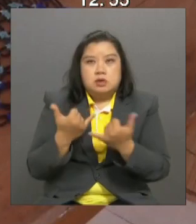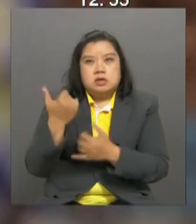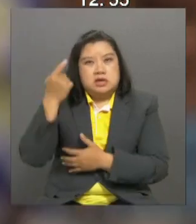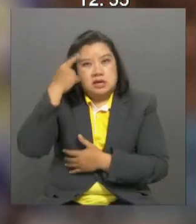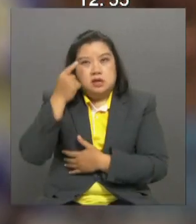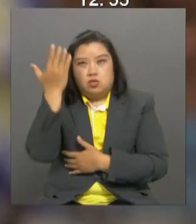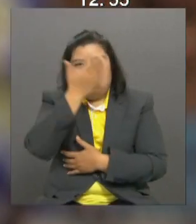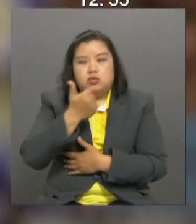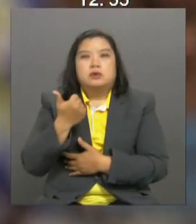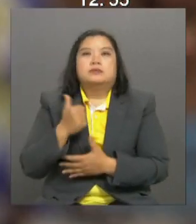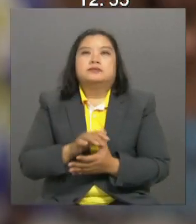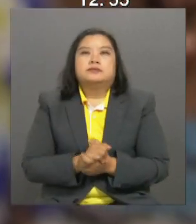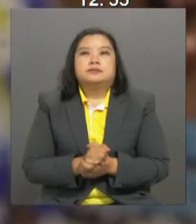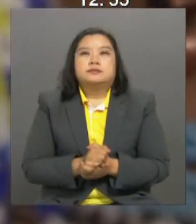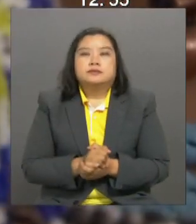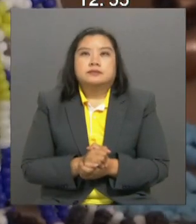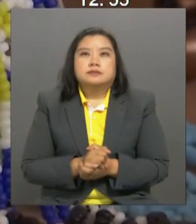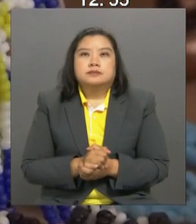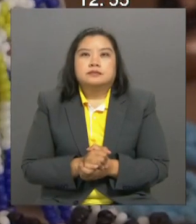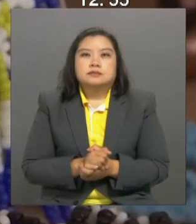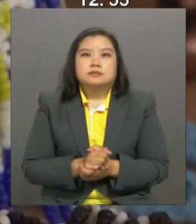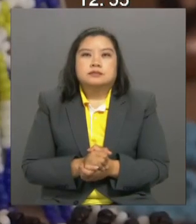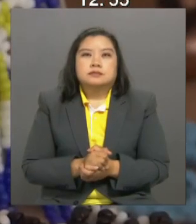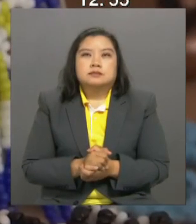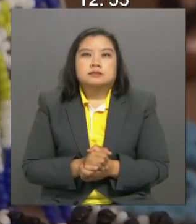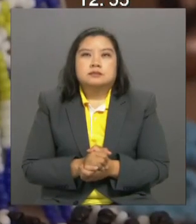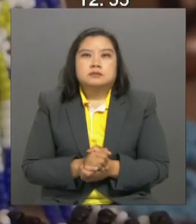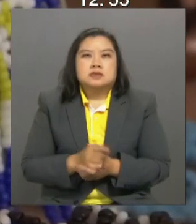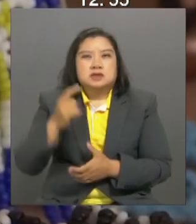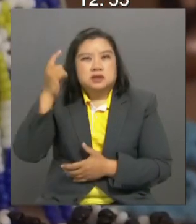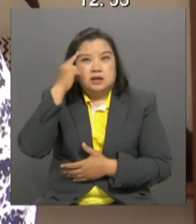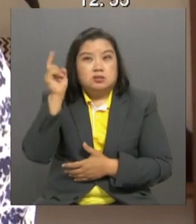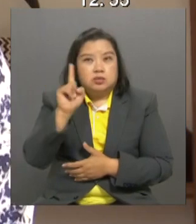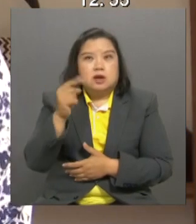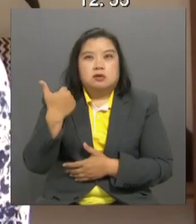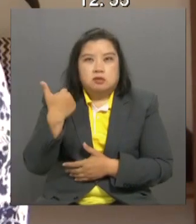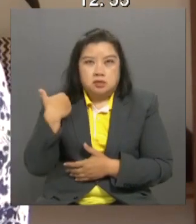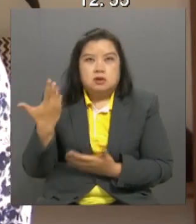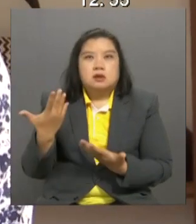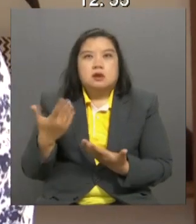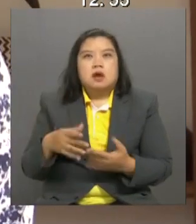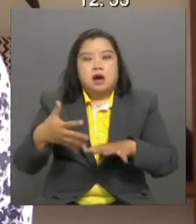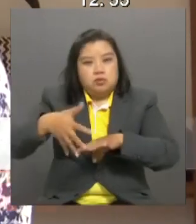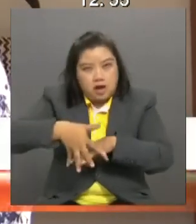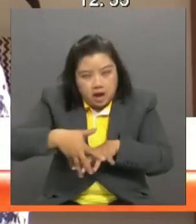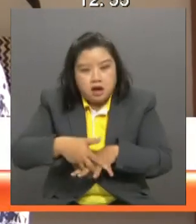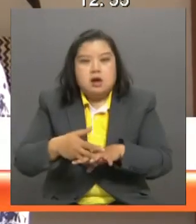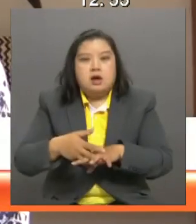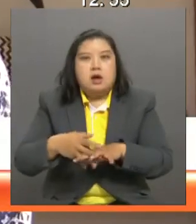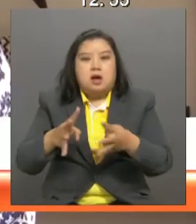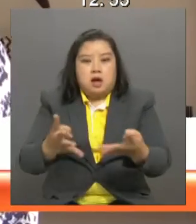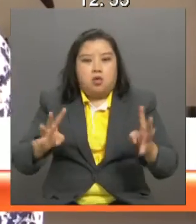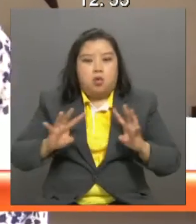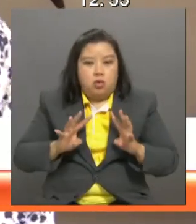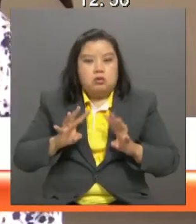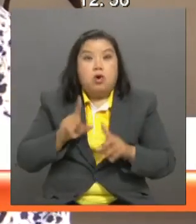ดดเด่น การที่จะนำเอาวัสดุอื่นหรือหัตถกรรมตัวอื่นเข้ามาอย่างเช่นกระจูดหรือไม่ก็เป็นกรงนกเข้ามาร่วมเนี่ย